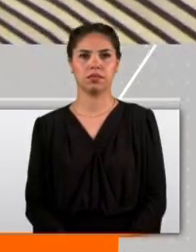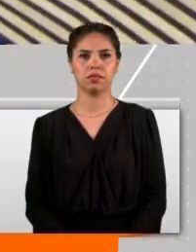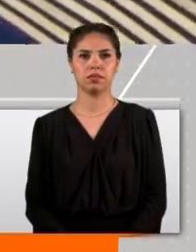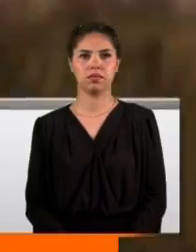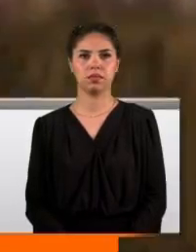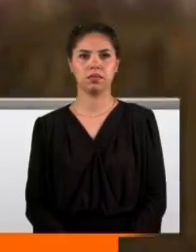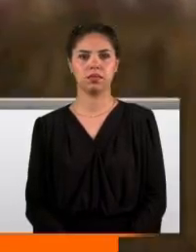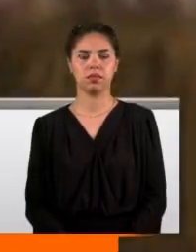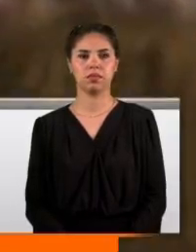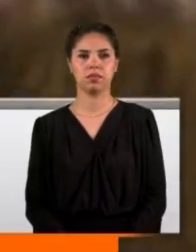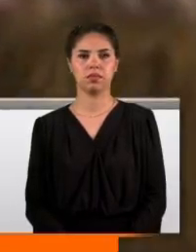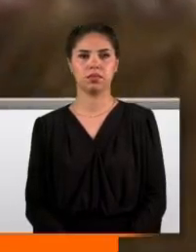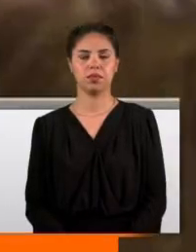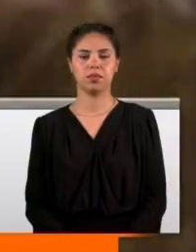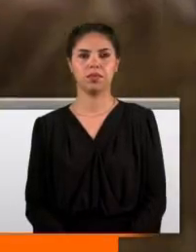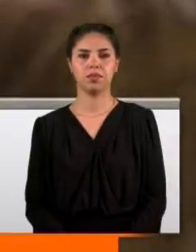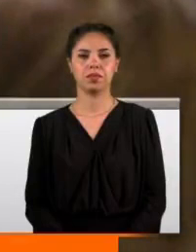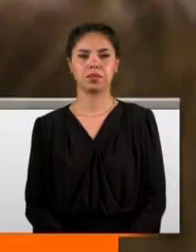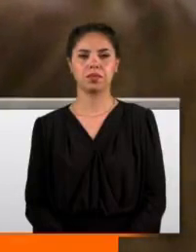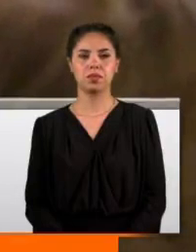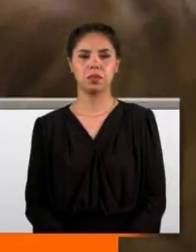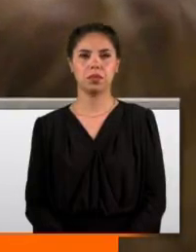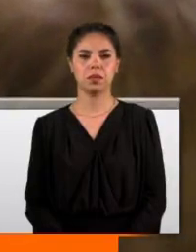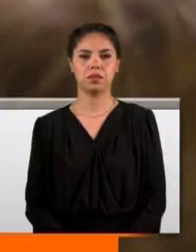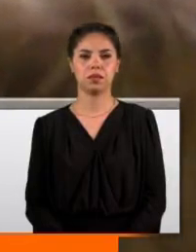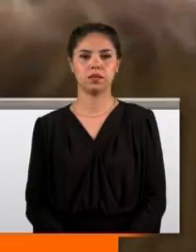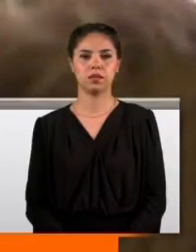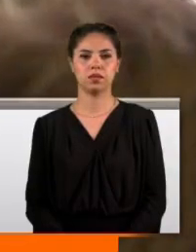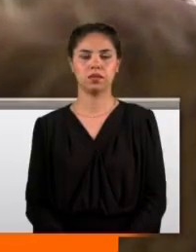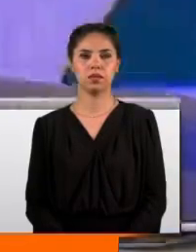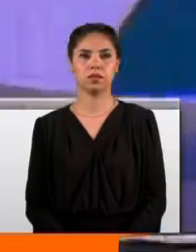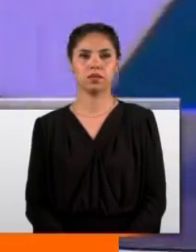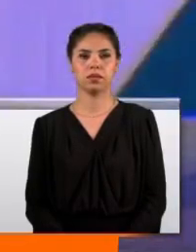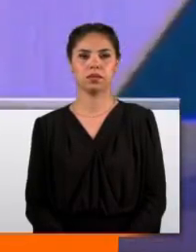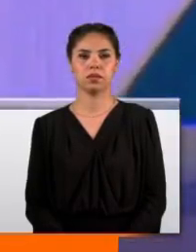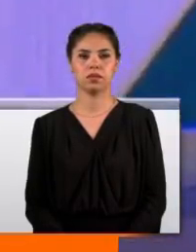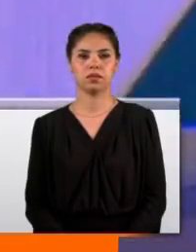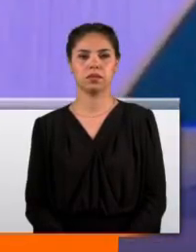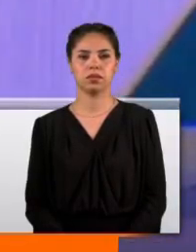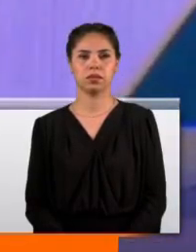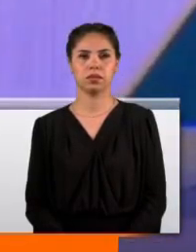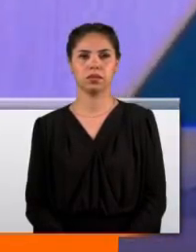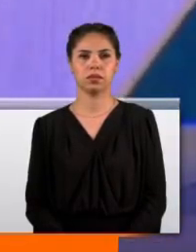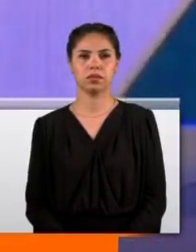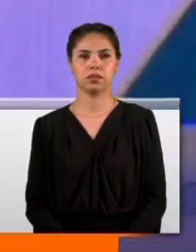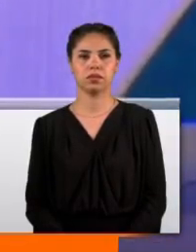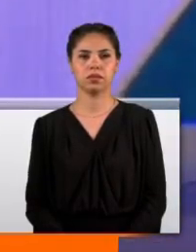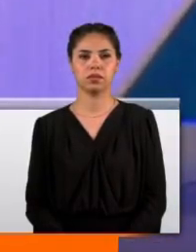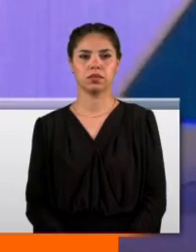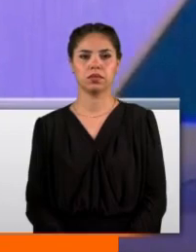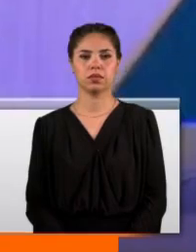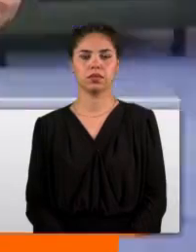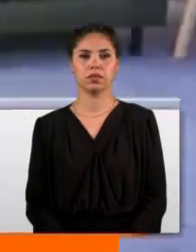olmasıdır. Sayın Başkan, sizi tekrar görmek güzel. İsveç'in üyeliğini onaylayarak tarihi bir adım attınız. Liderliğiniz için de teşekkür